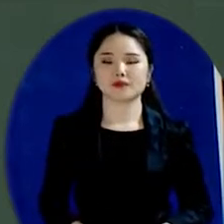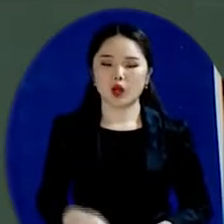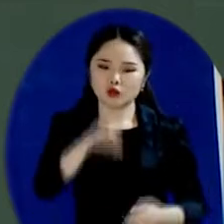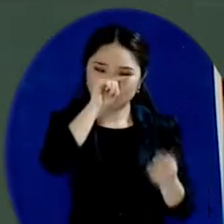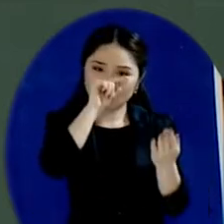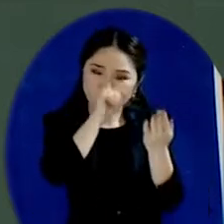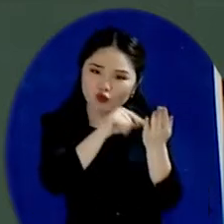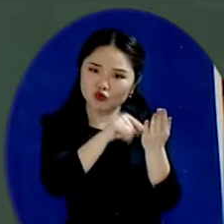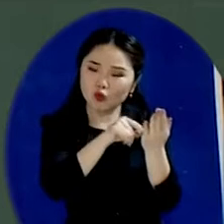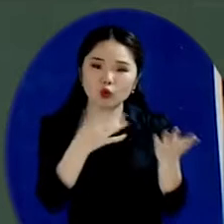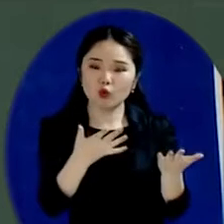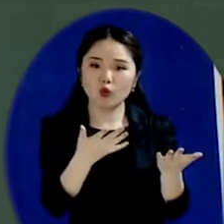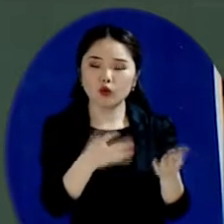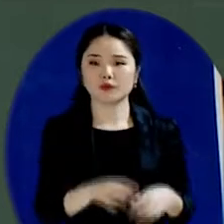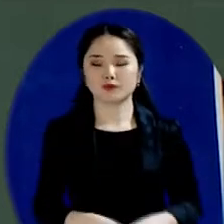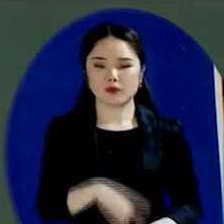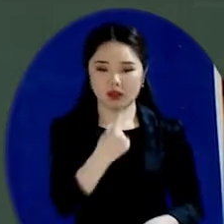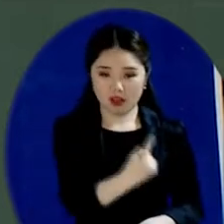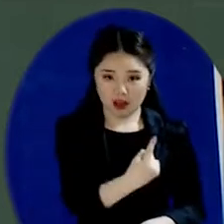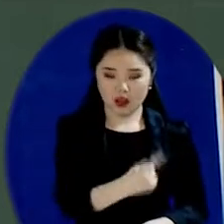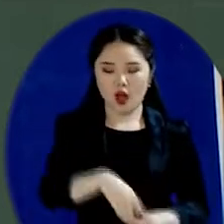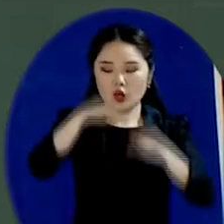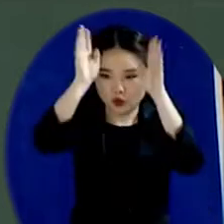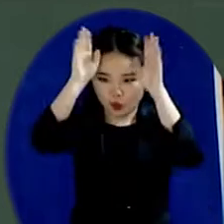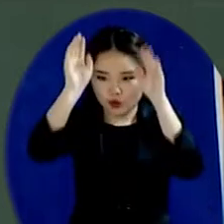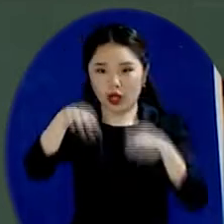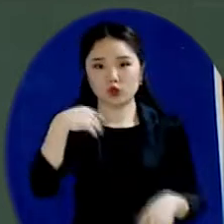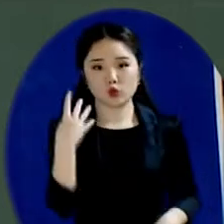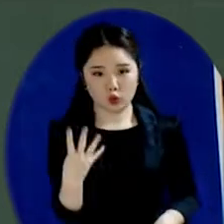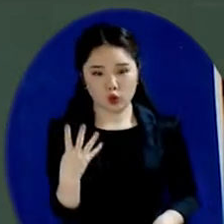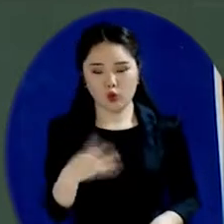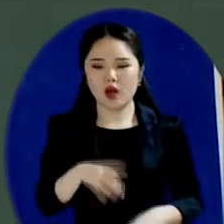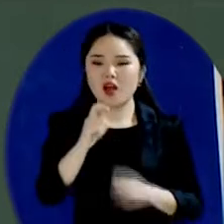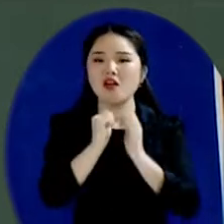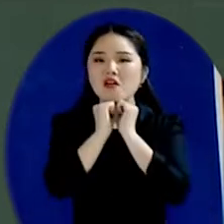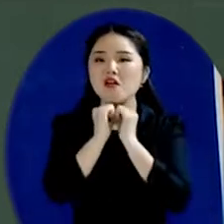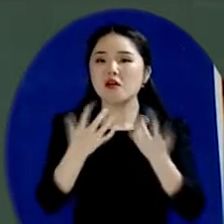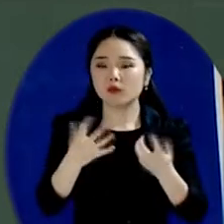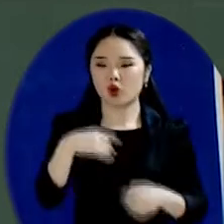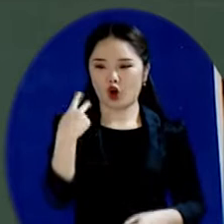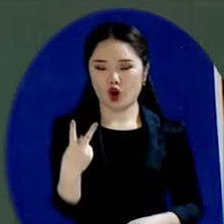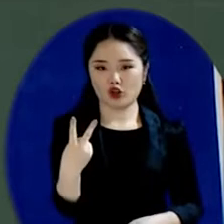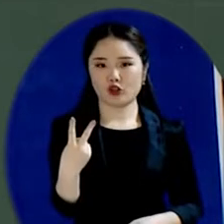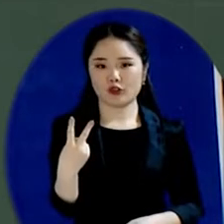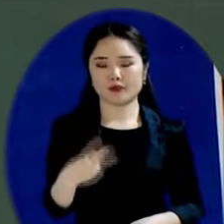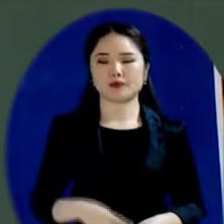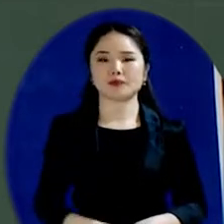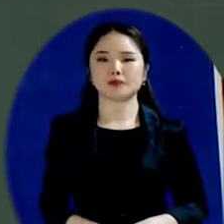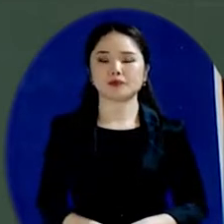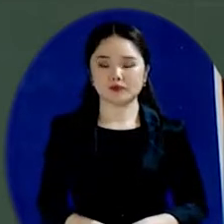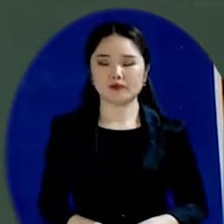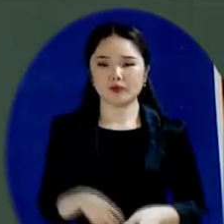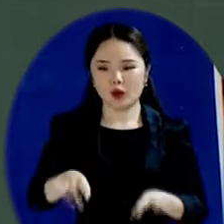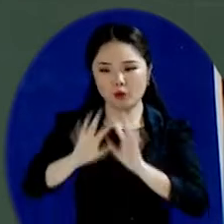Тоншуул 1, туулай 4, хэрэм 2. За